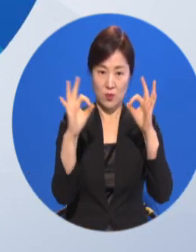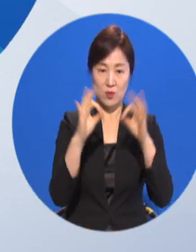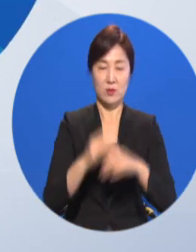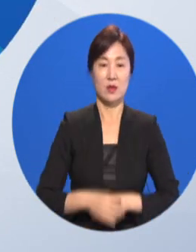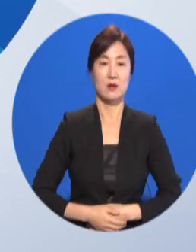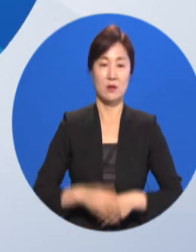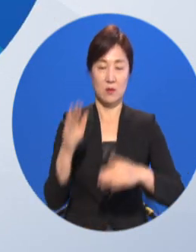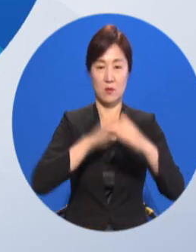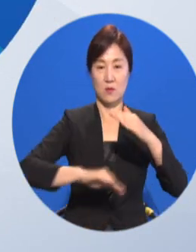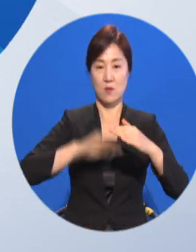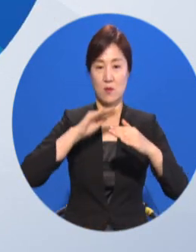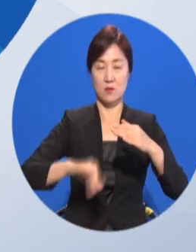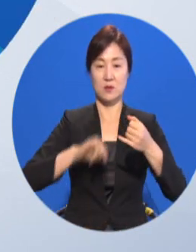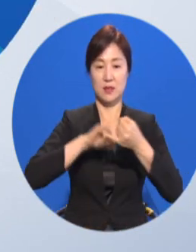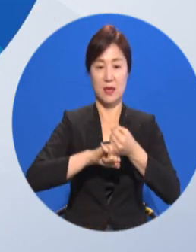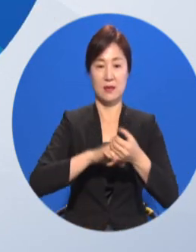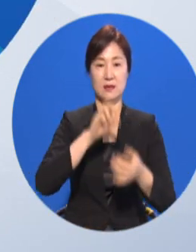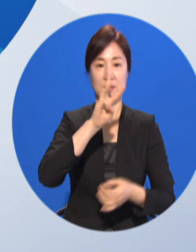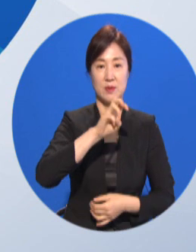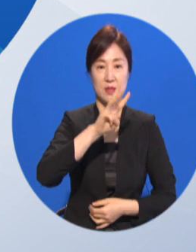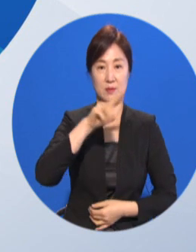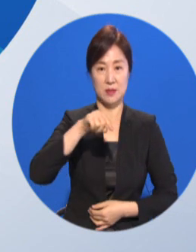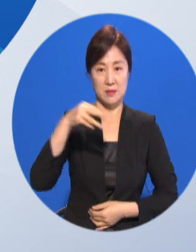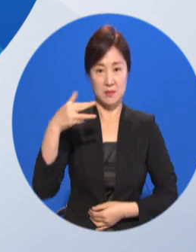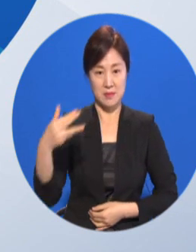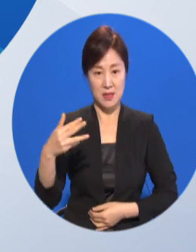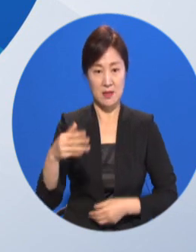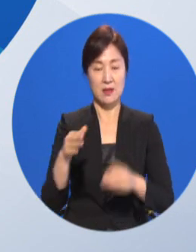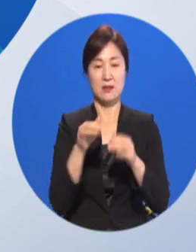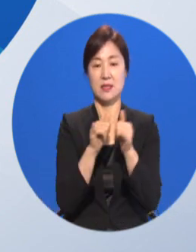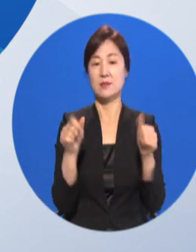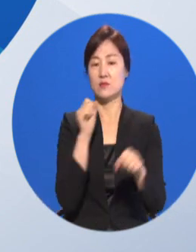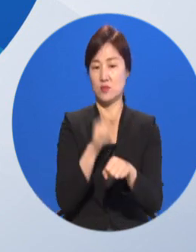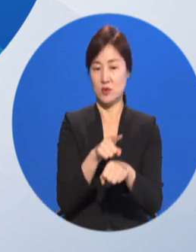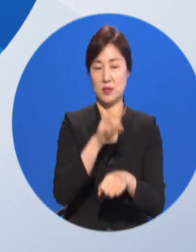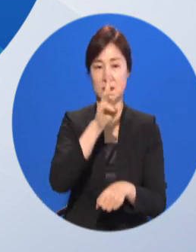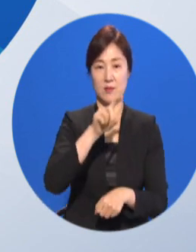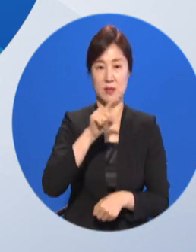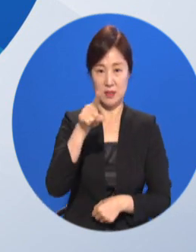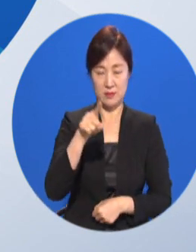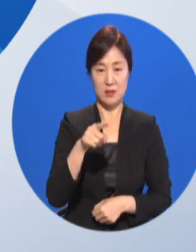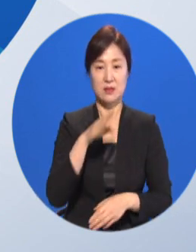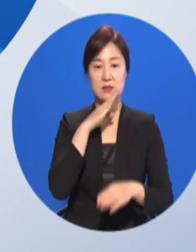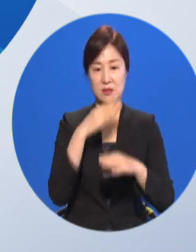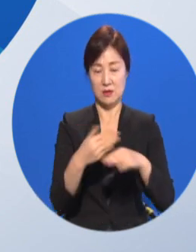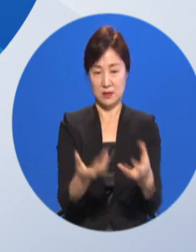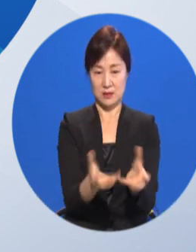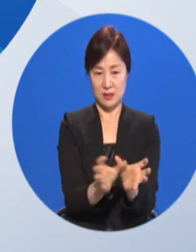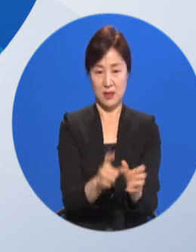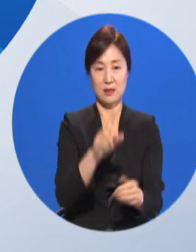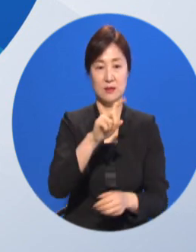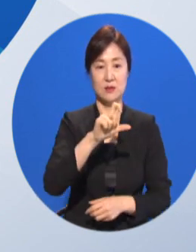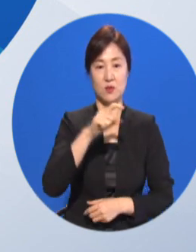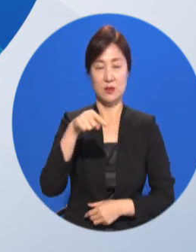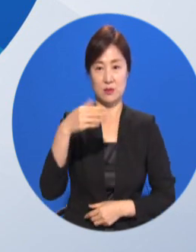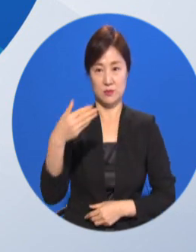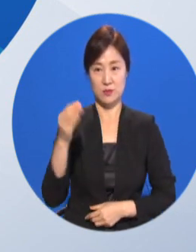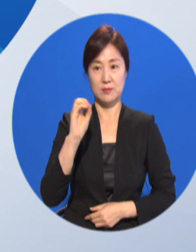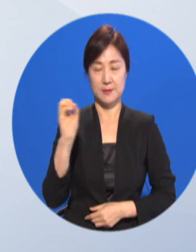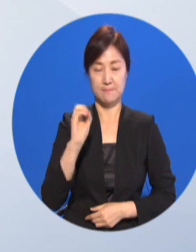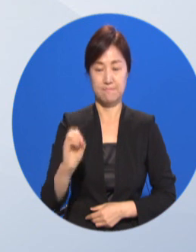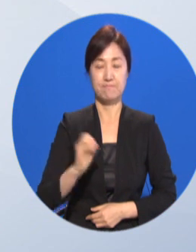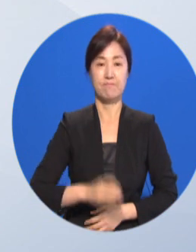33.8% 로 가장 높았고 인물 31% 정당 15.9% 등 순이었습니다